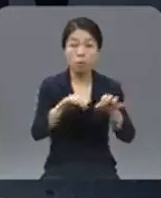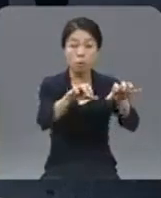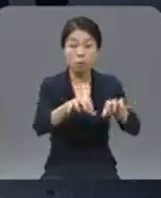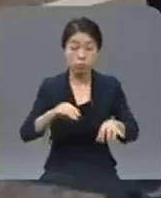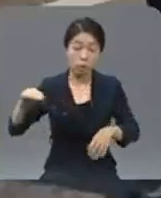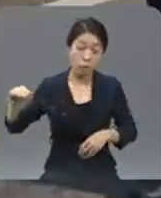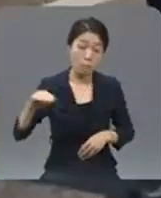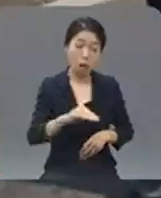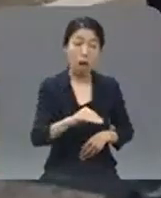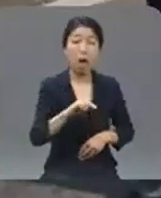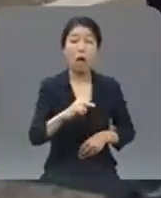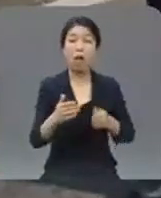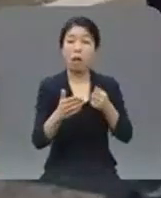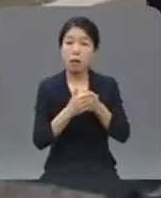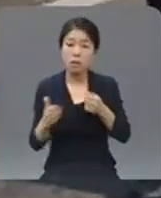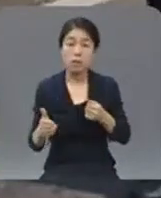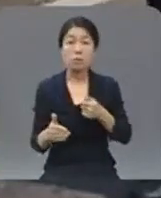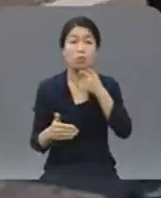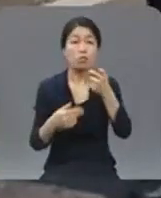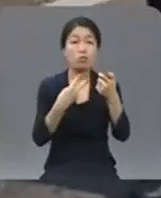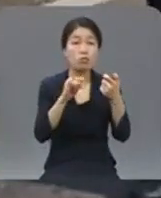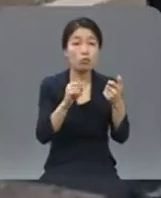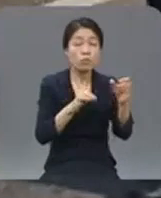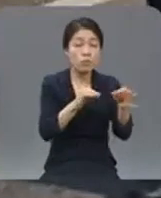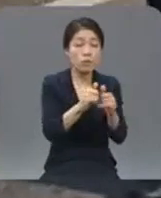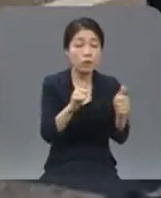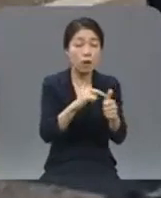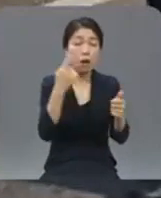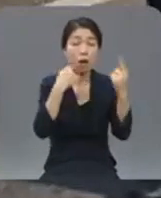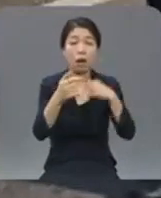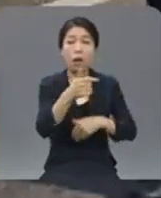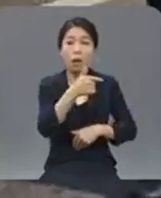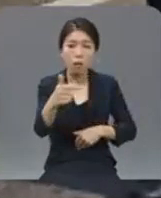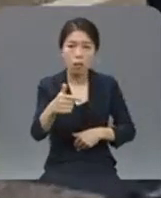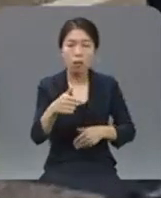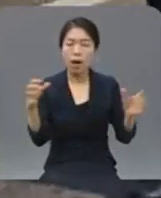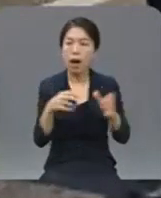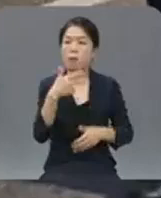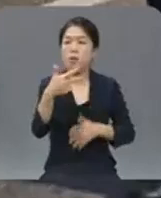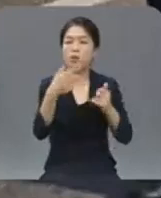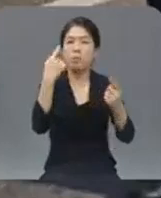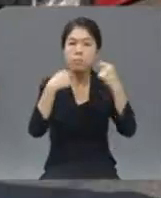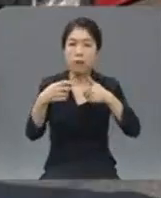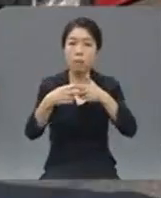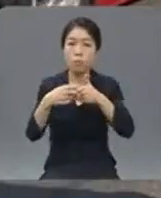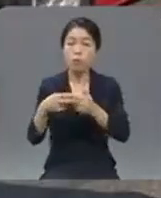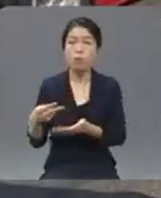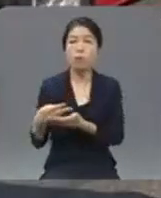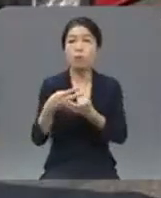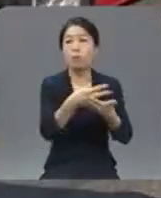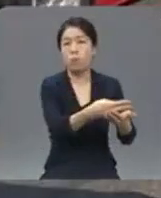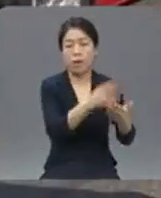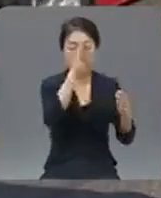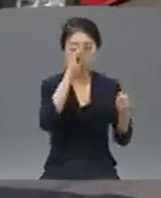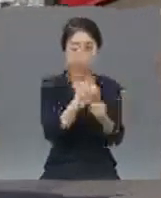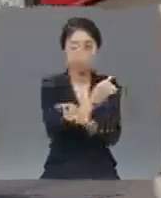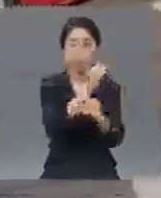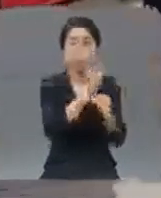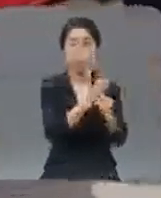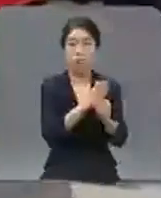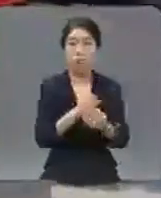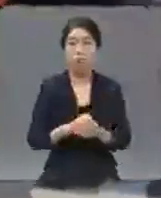노점상을 덮쳤습니다이 사고로 60대 상인이 크게 다치는 등 7명이 부상을 입어 병원으로 옮겨져 치료를 받고